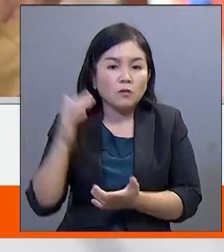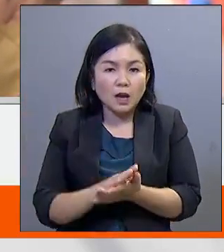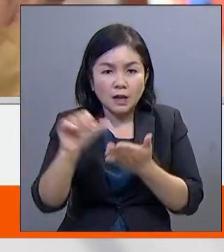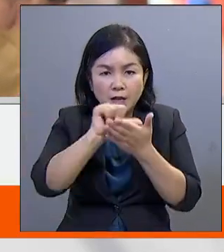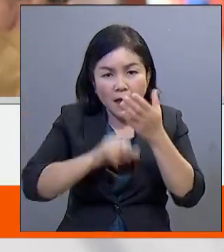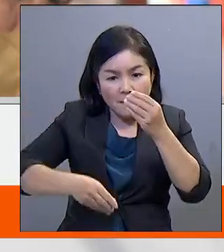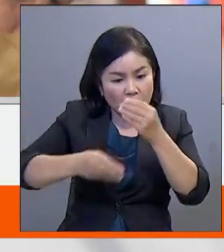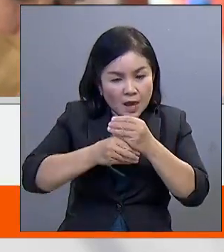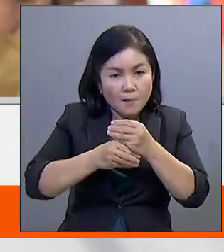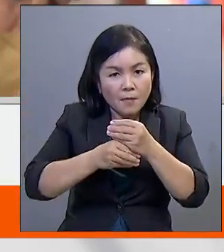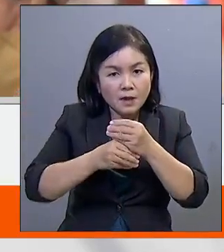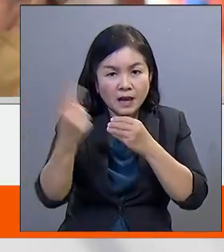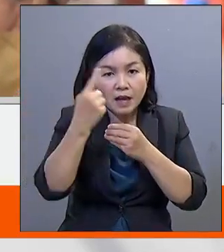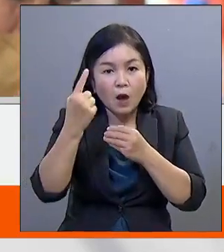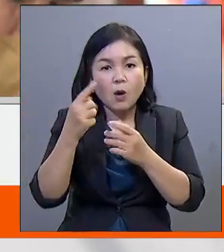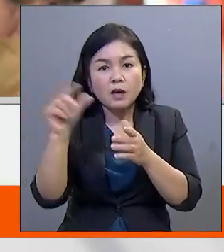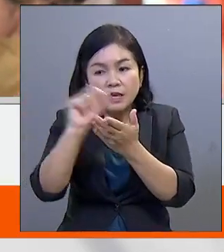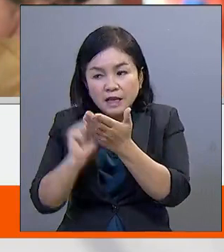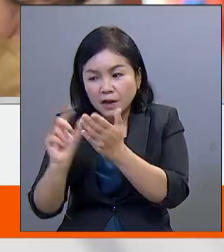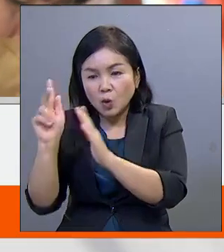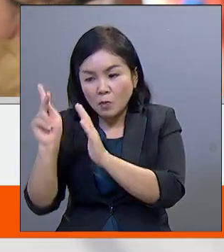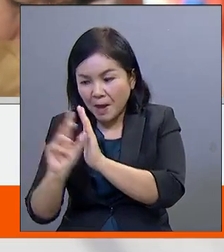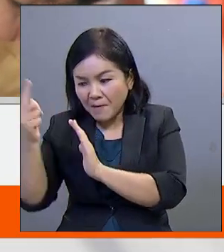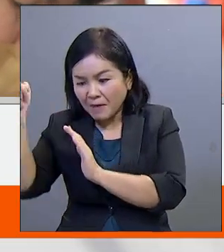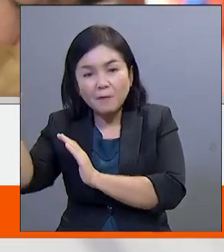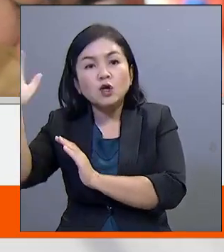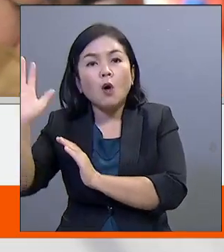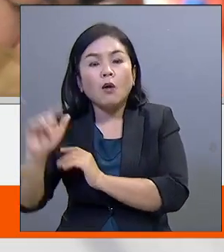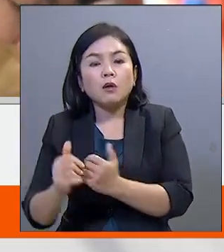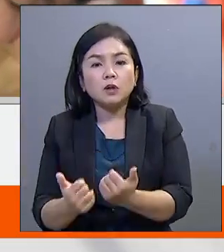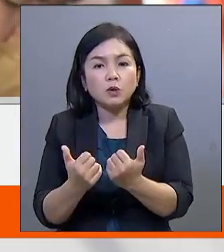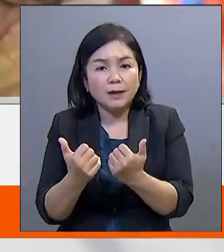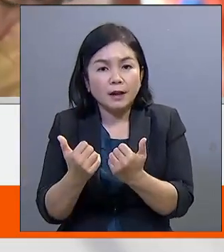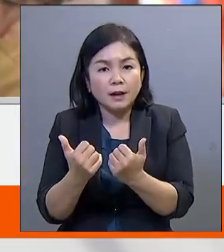ลี่ 29 ที่ี่ยบ ท